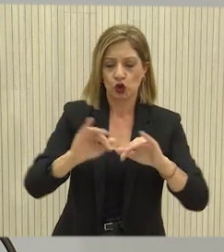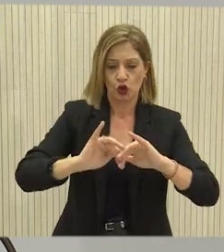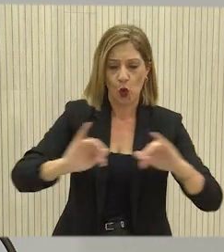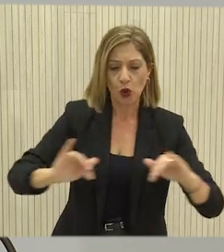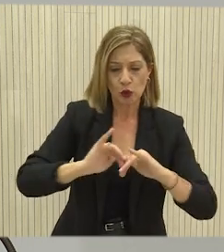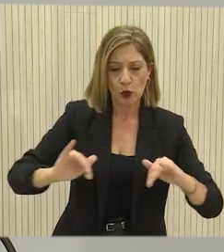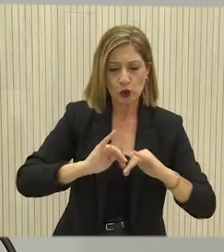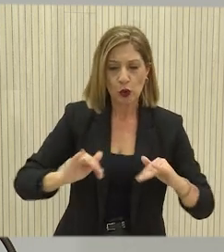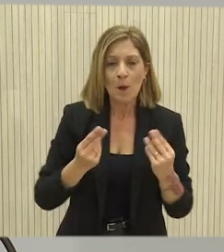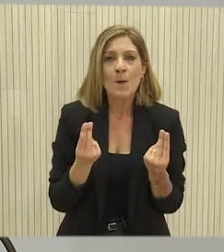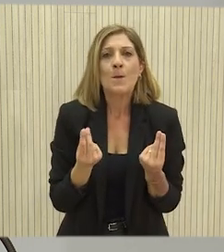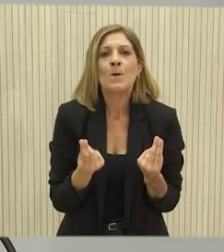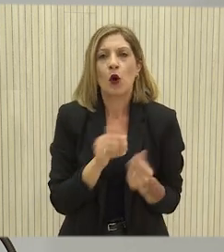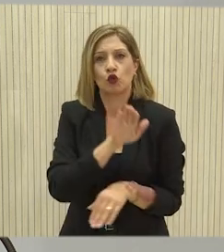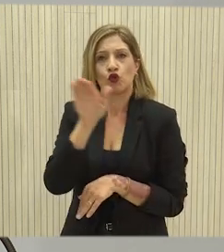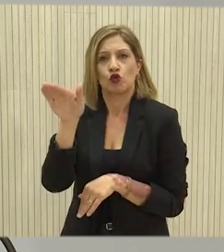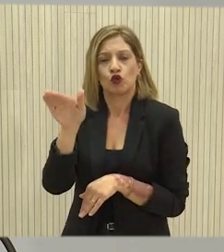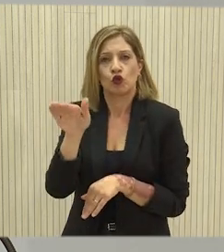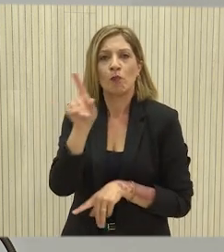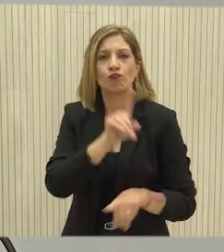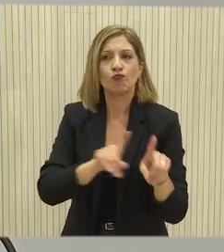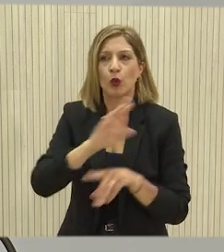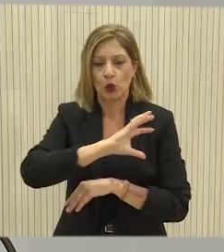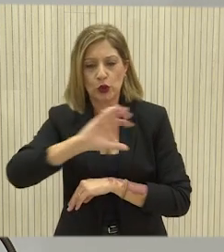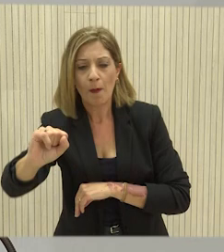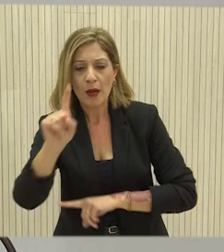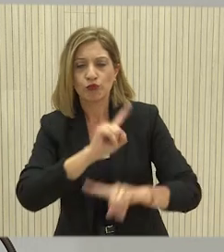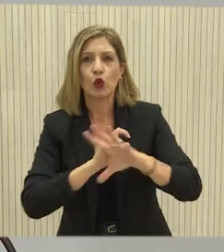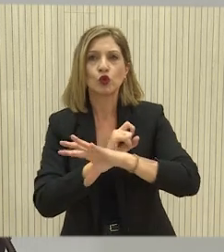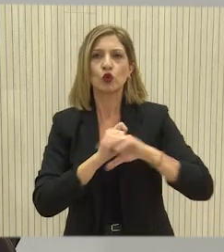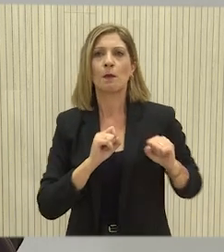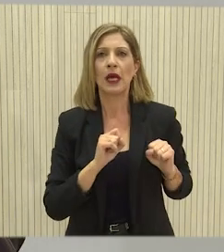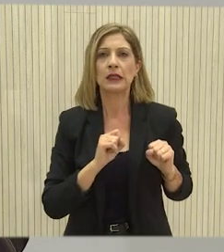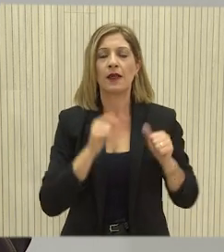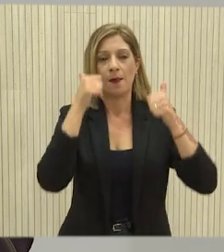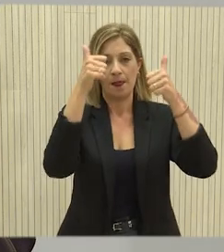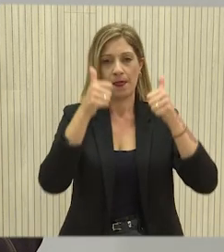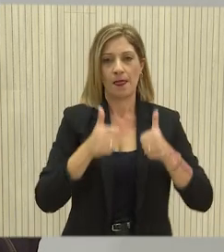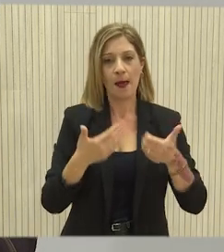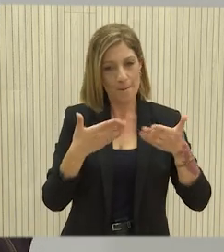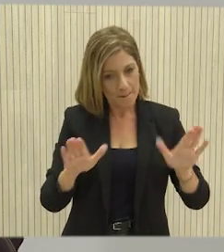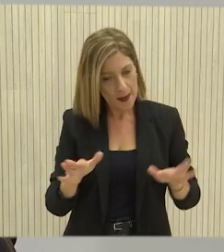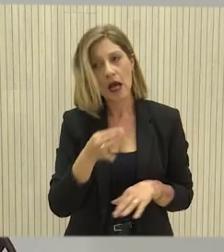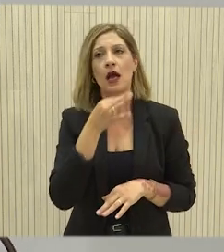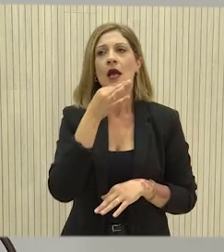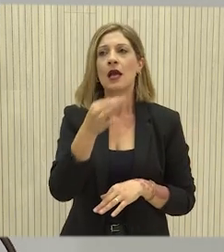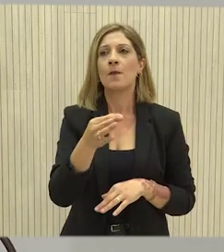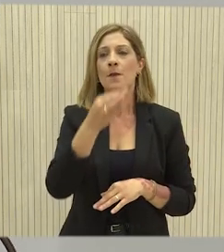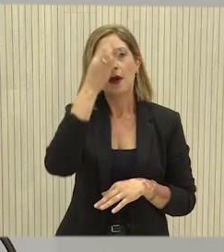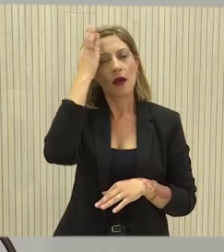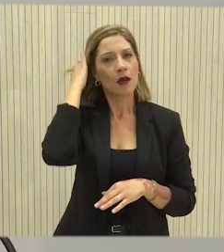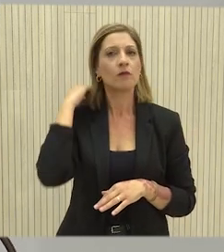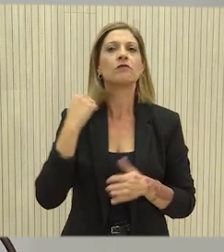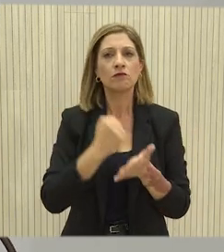χτιστούν, ποιο θα πάρει ποιο? Έχουν ήδη, σύμφωνα και με την ανακοίνωση που έχει εκδοθεί, που χαιρετίζαμε τη συναντήληψη, αλλά και με